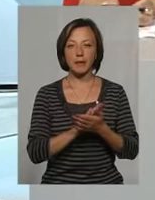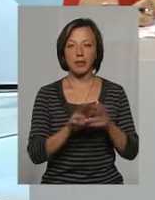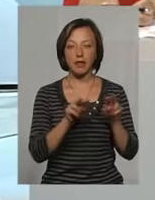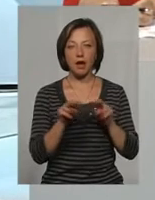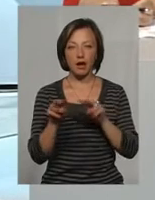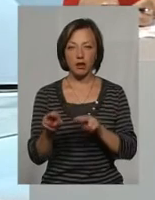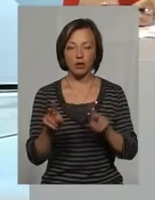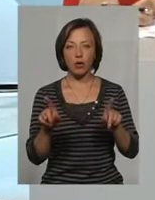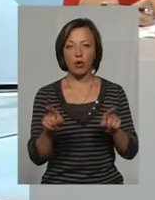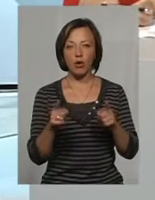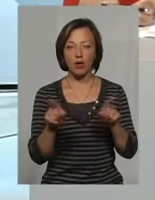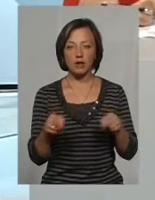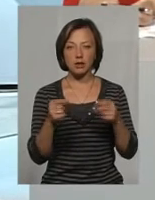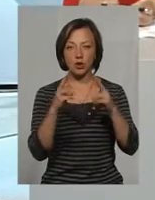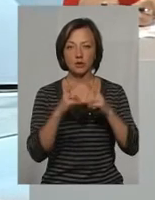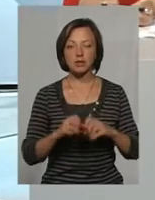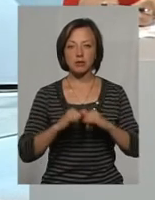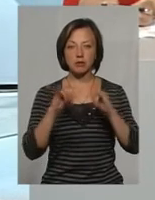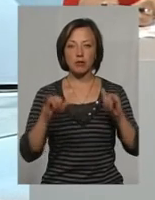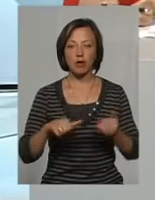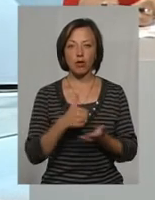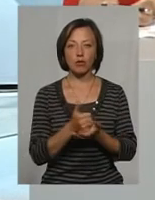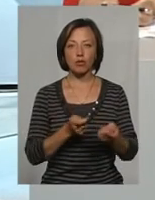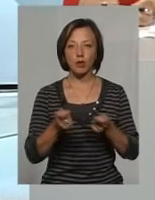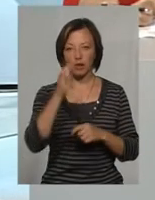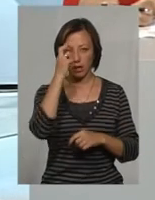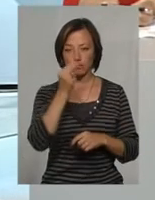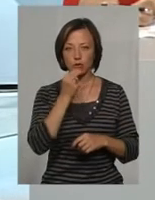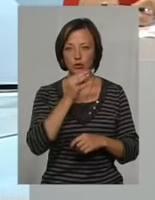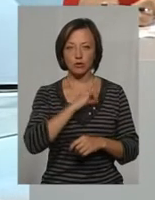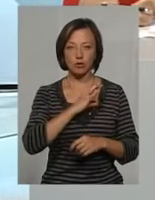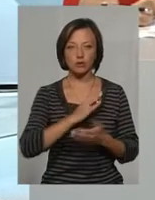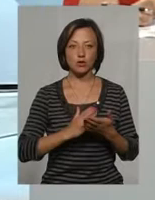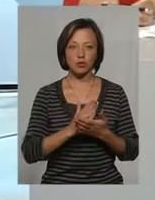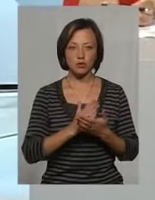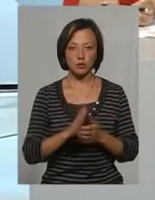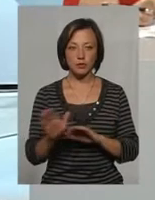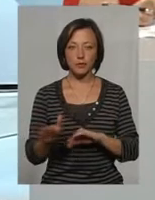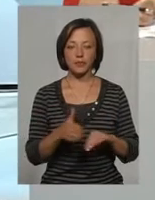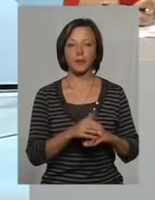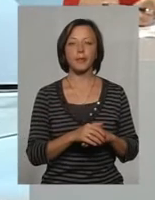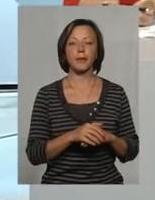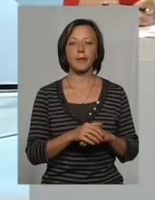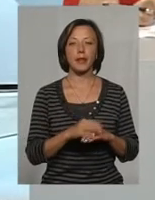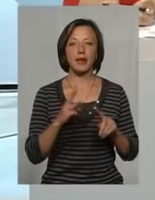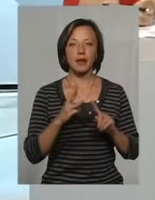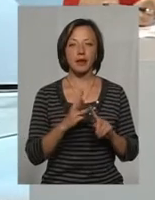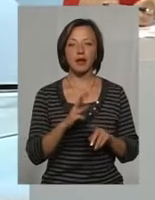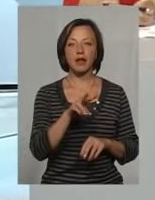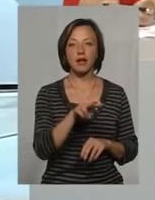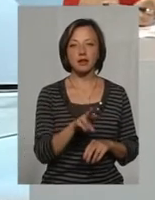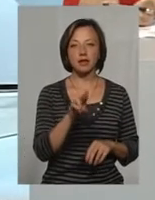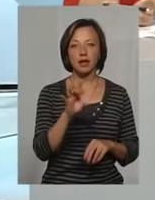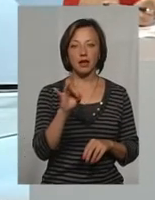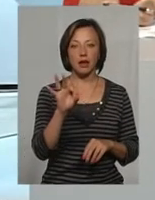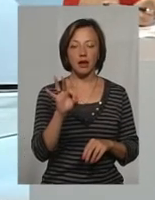та організації розслідувань спалухів Головного управління Держпродспоживслужби Хмельницької області. Добрий вечір. Добрий вечір. Та пані Лариса